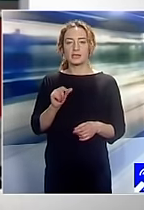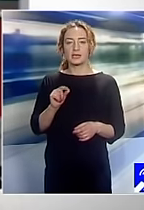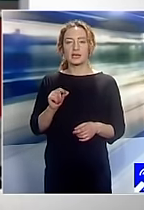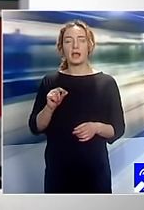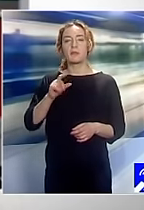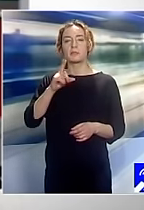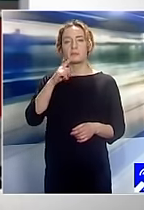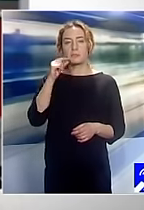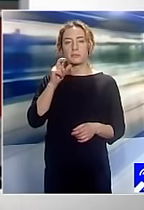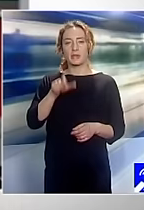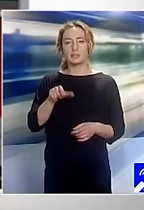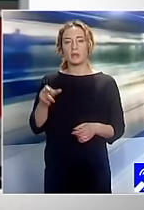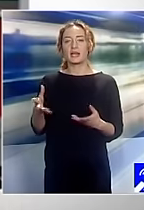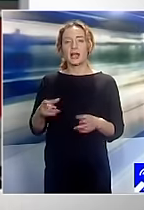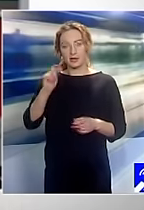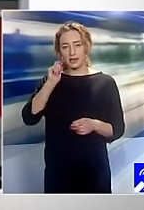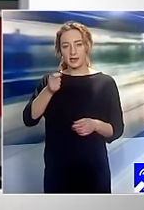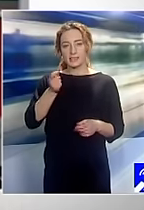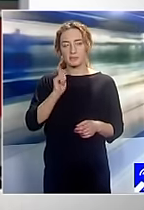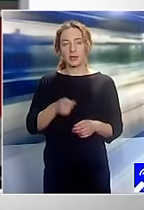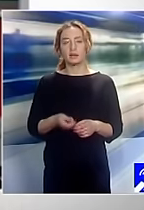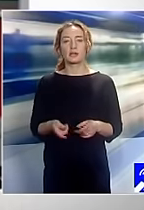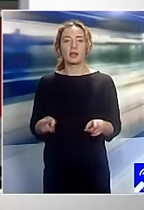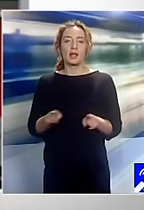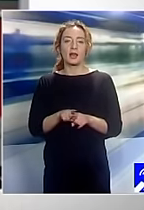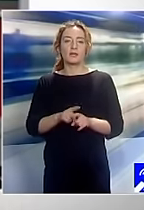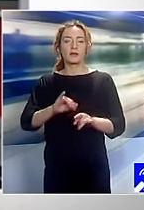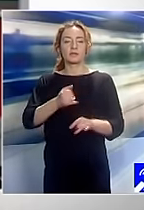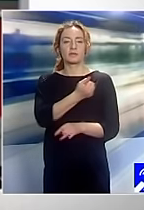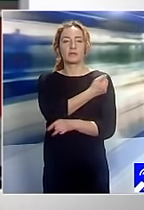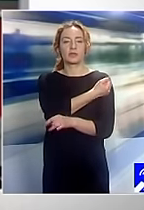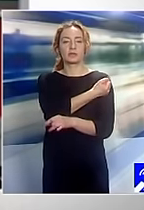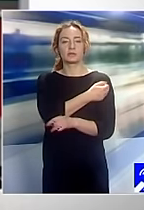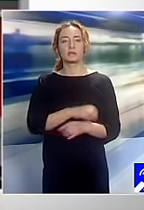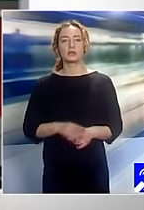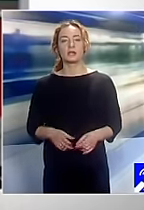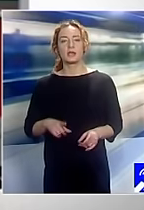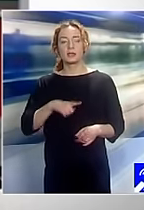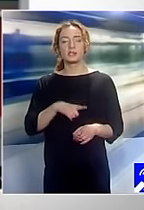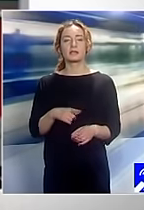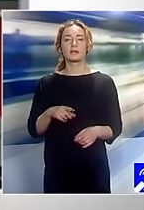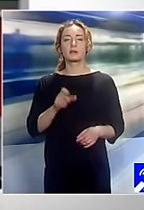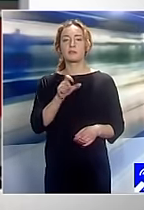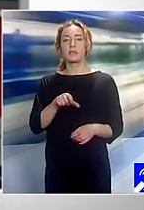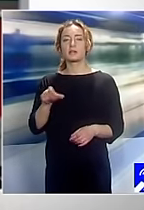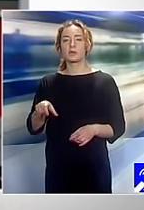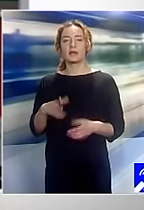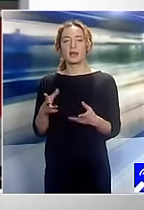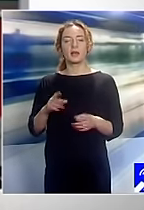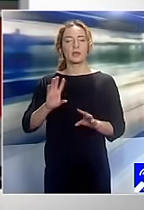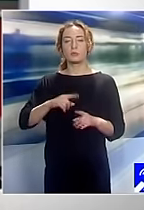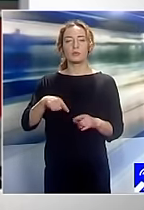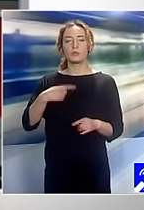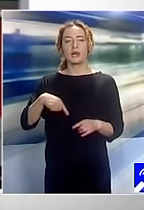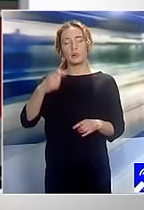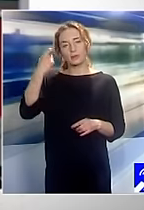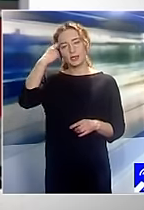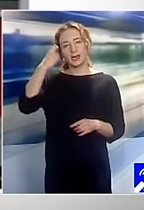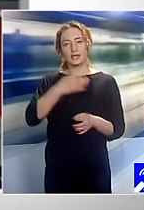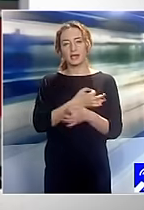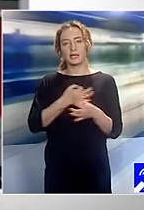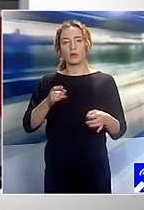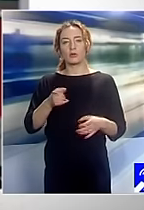pe parcursul câteva sute de ani, dar avem, știu, 10% în populație care nu are încredere în general în niciun fel de vaccin. Din păcate, săptămâna